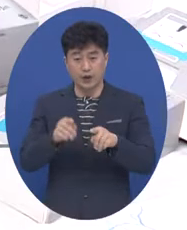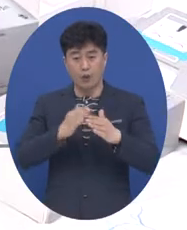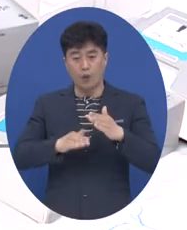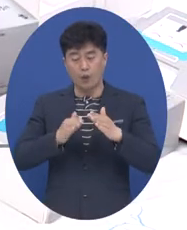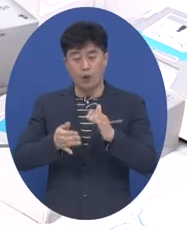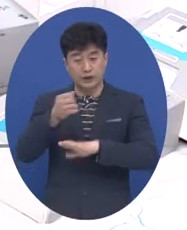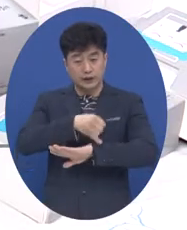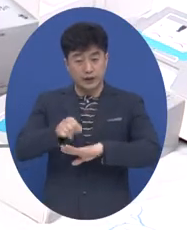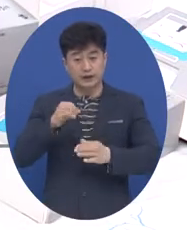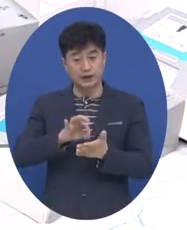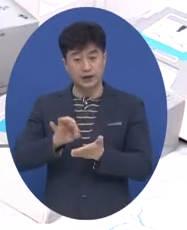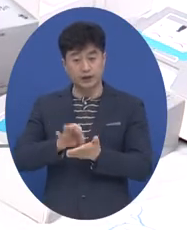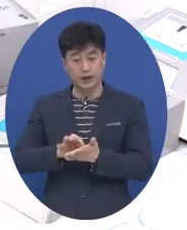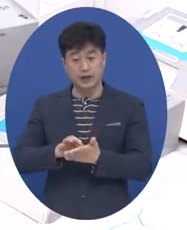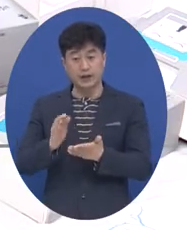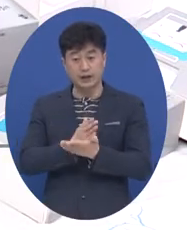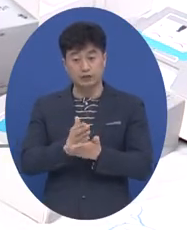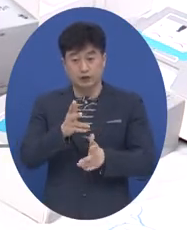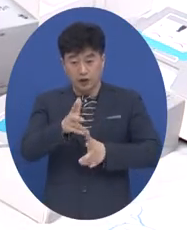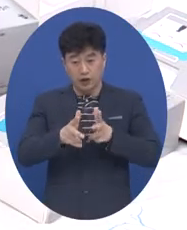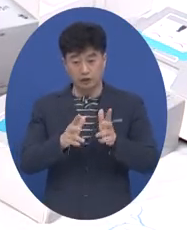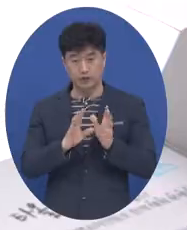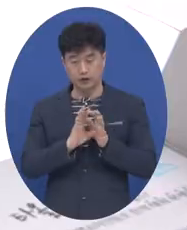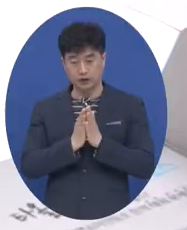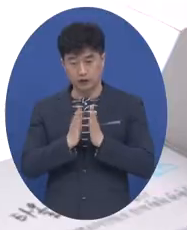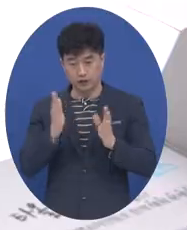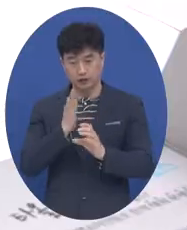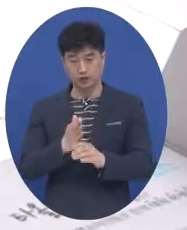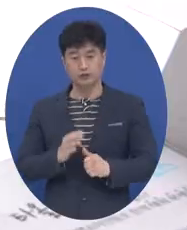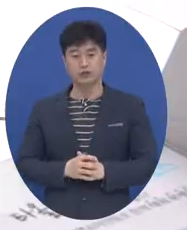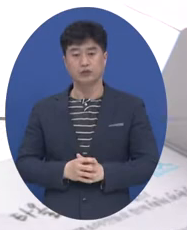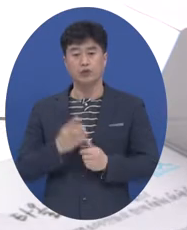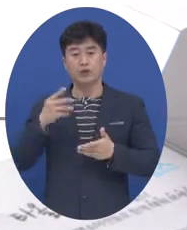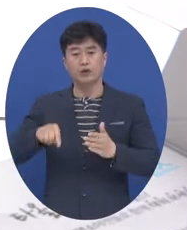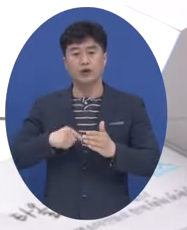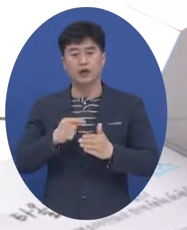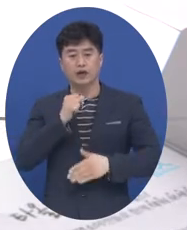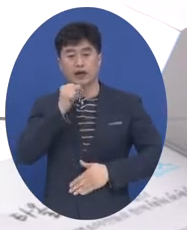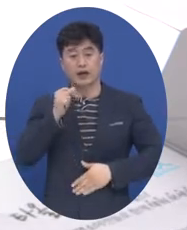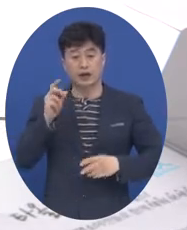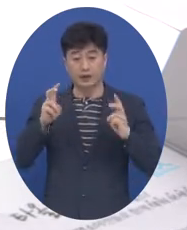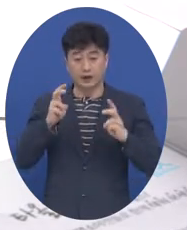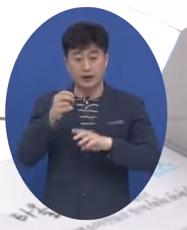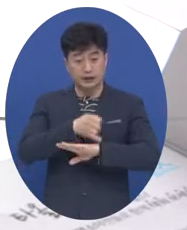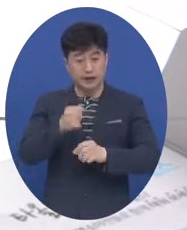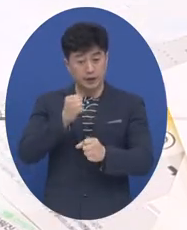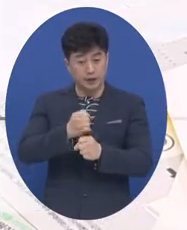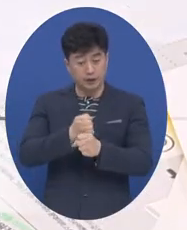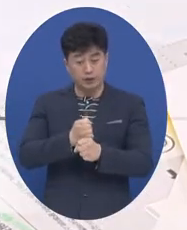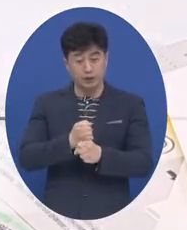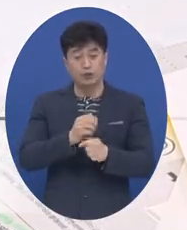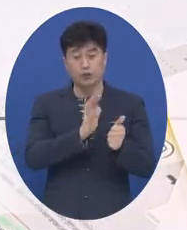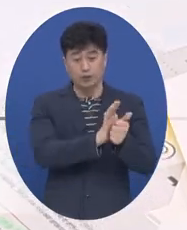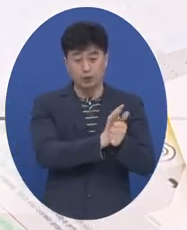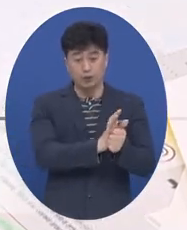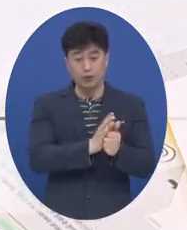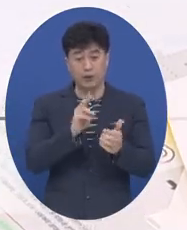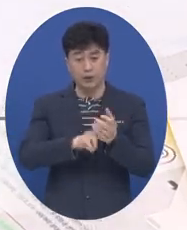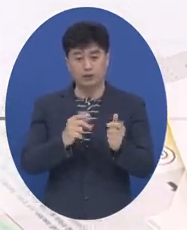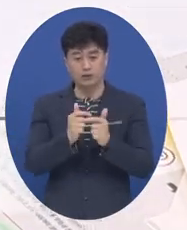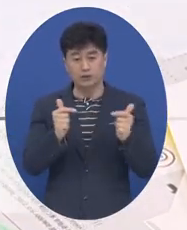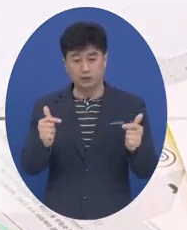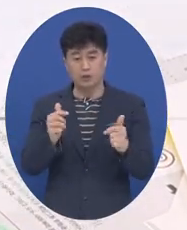00 피재 를 활용한 디자인 나눔 사업을 진행하고 있습니다 도내 영세 기업의 기자인 개발을 지원해 매출을 높이고